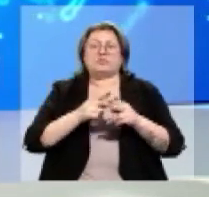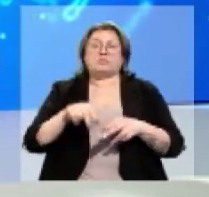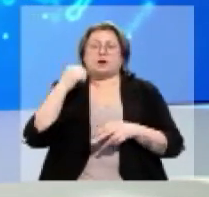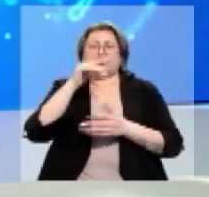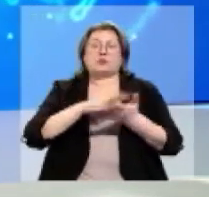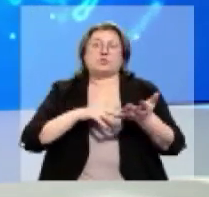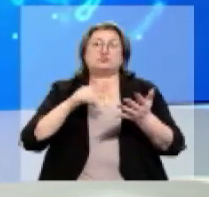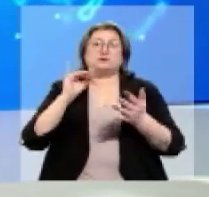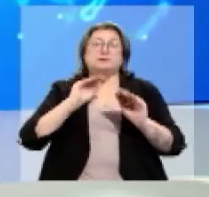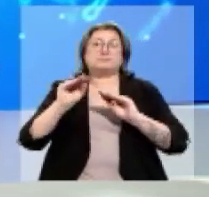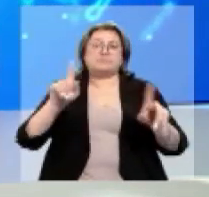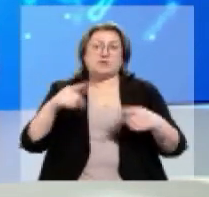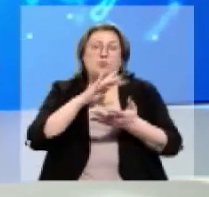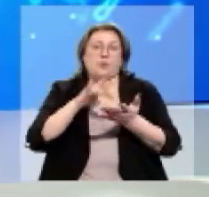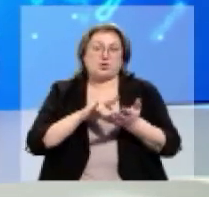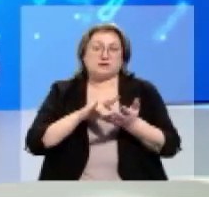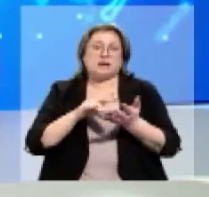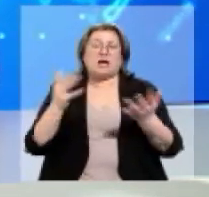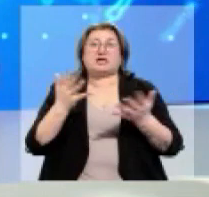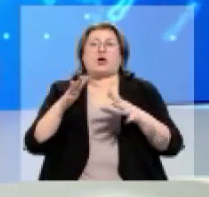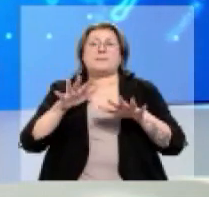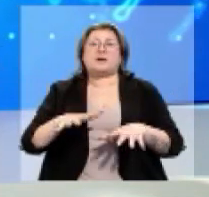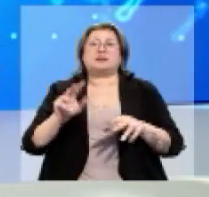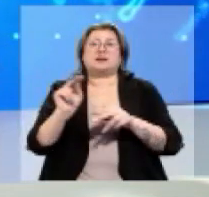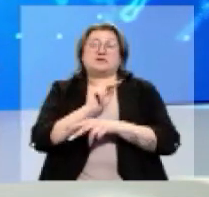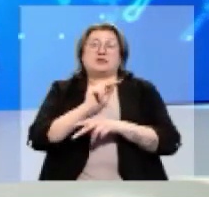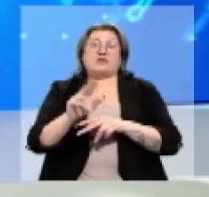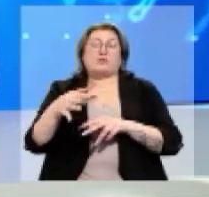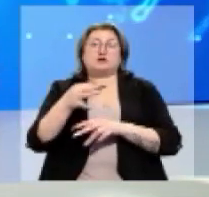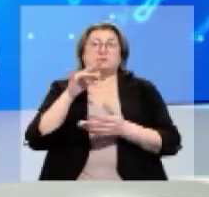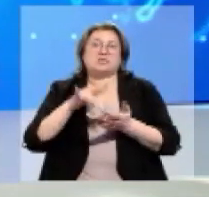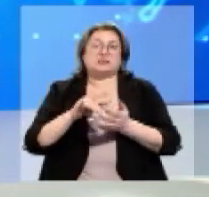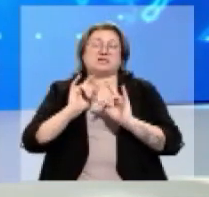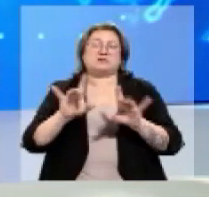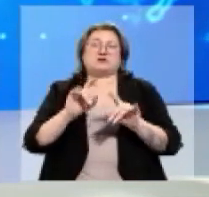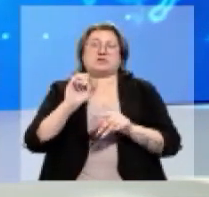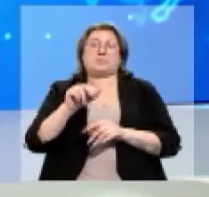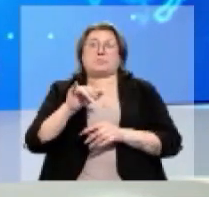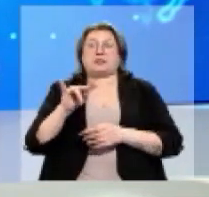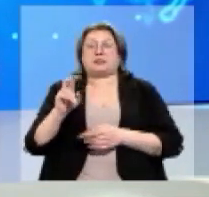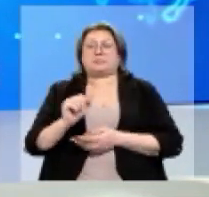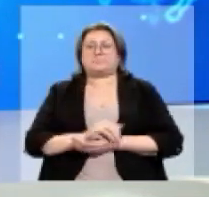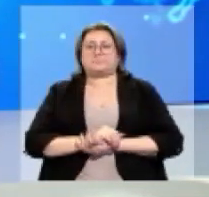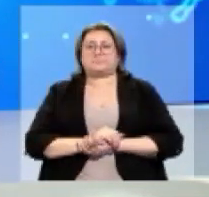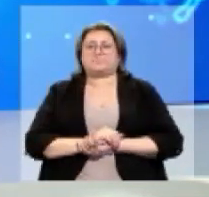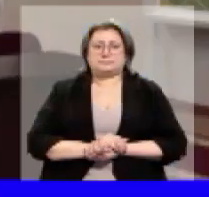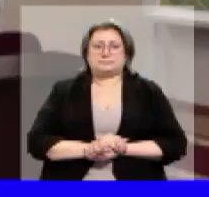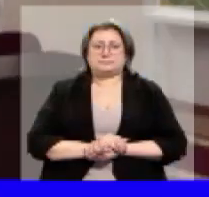году продолжится и благоустройство города. Какие объекты реконструируют в областном центре, расскажет Айдана Папанина.